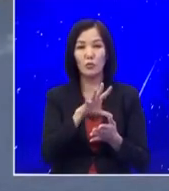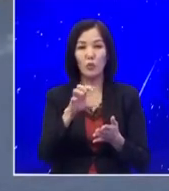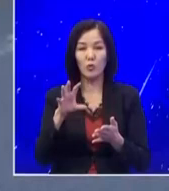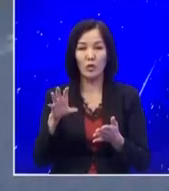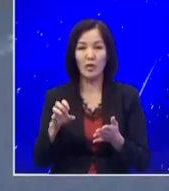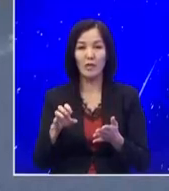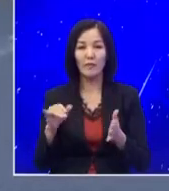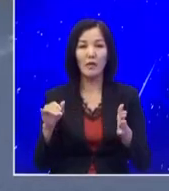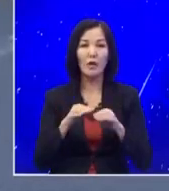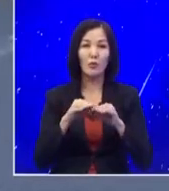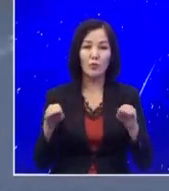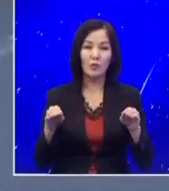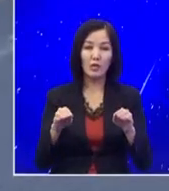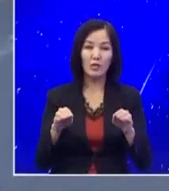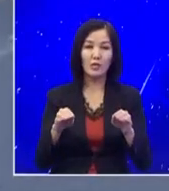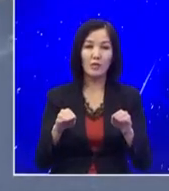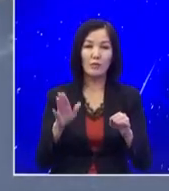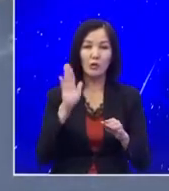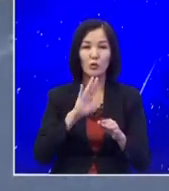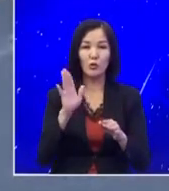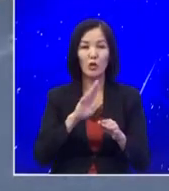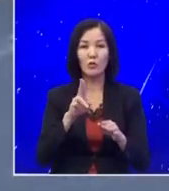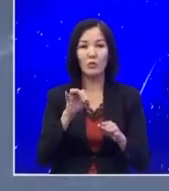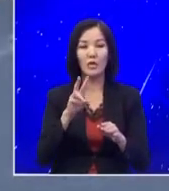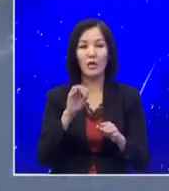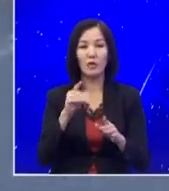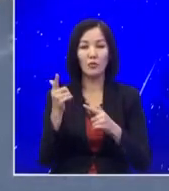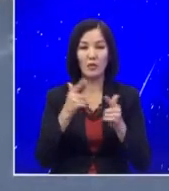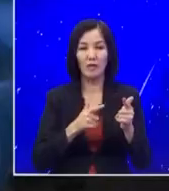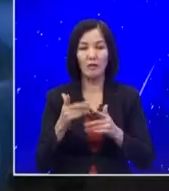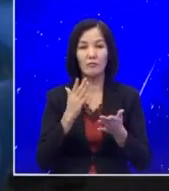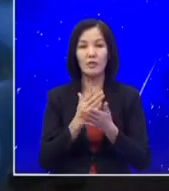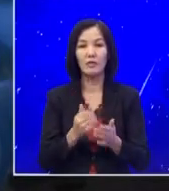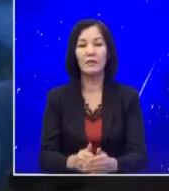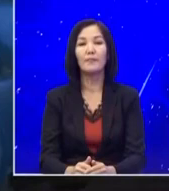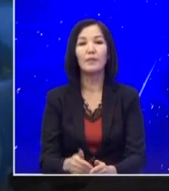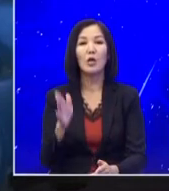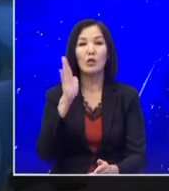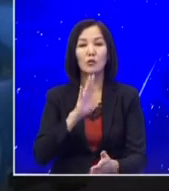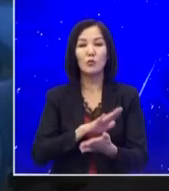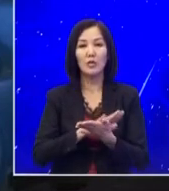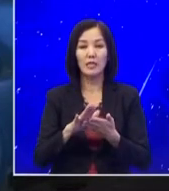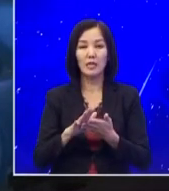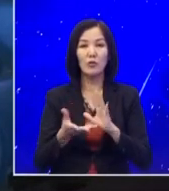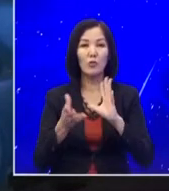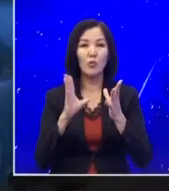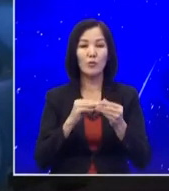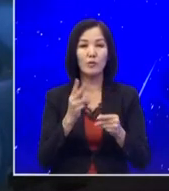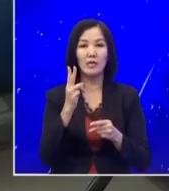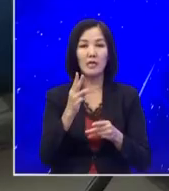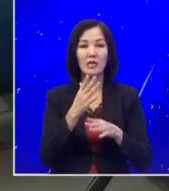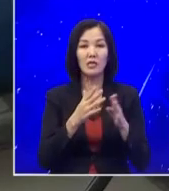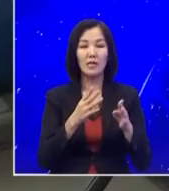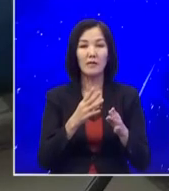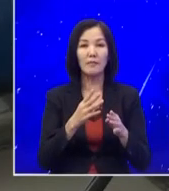шылам төсеніштеріне флокулянтты сұйылту және тарату жүйесі дайындалып жатыр. Су тазарту қондырғысының көлемі шамамен 2,5